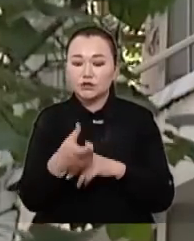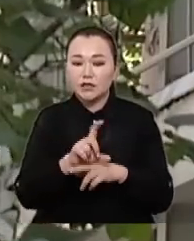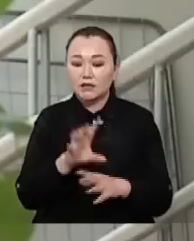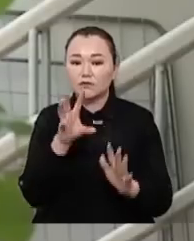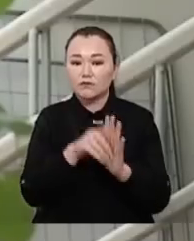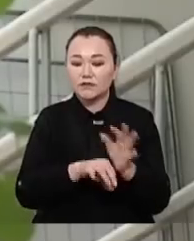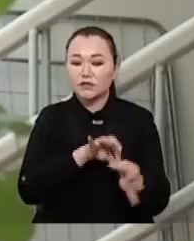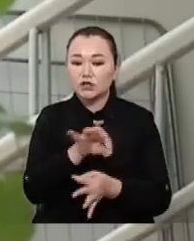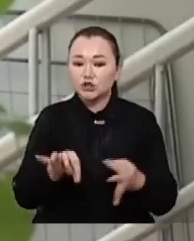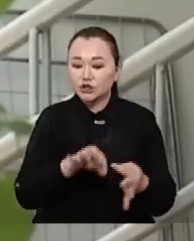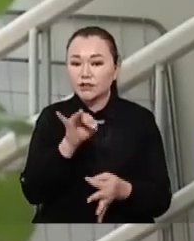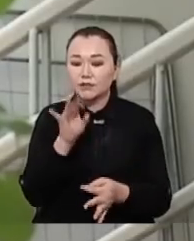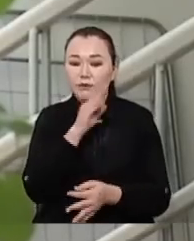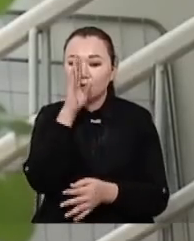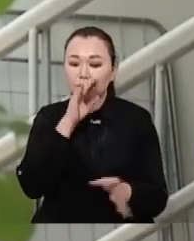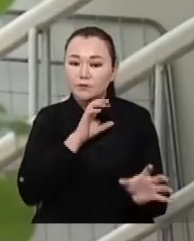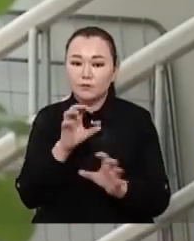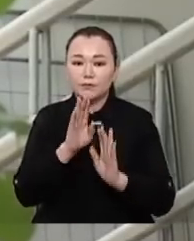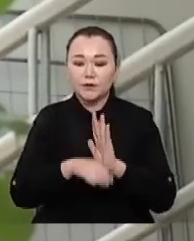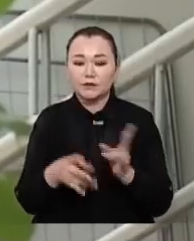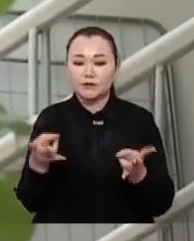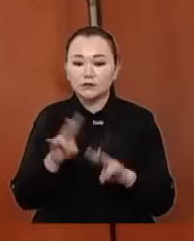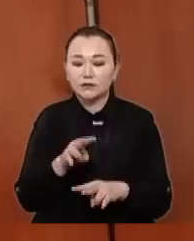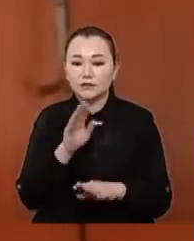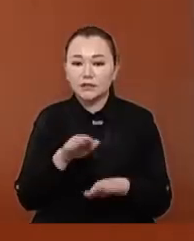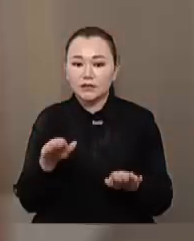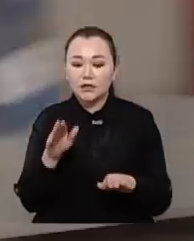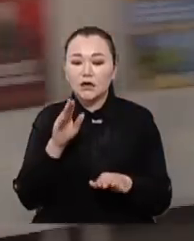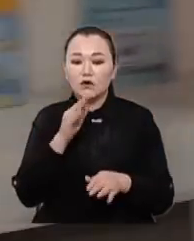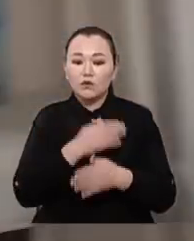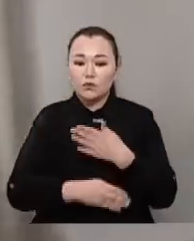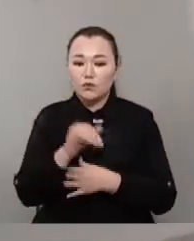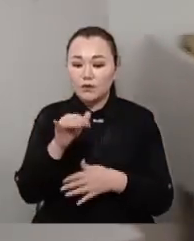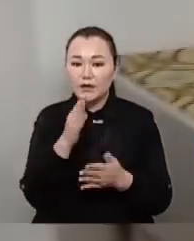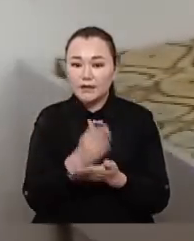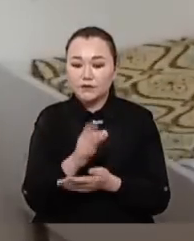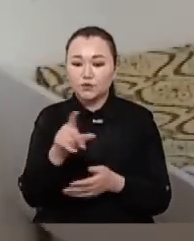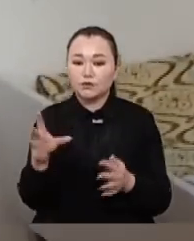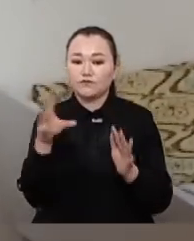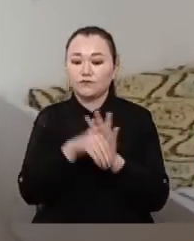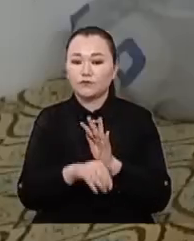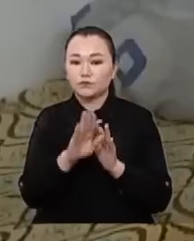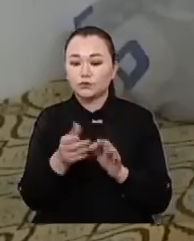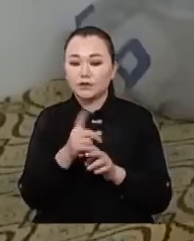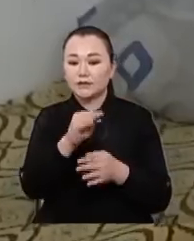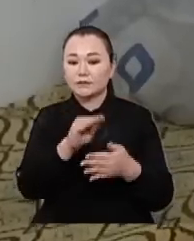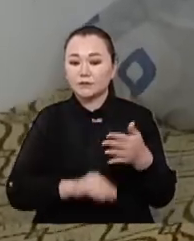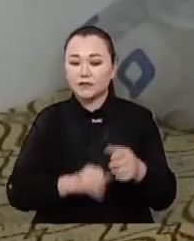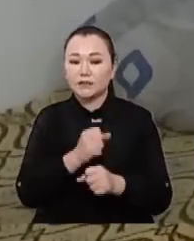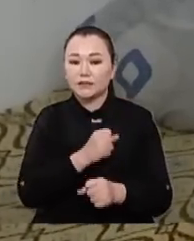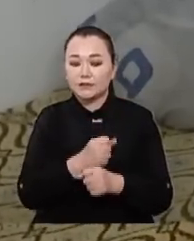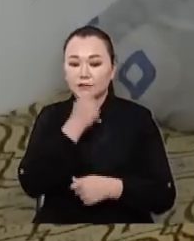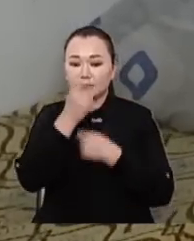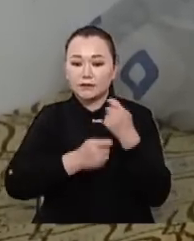санатқа жетім және ата-ана қамқорлығынсыз қалған балалар, мүгедектігі бар адамдар қосылады. Сөйтіп олардың тізімі жасақталады.